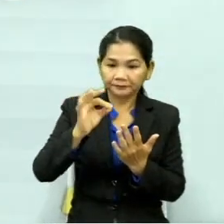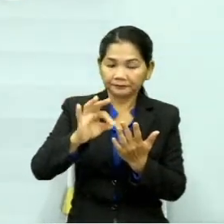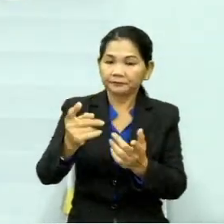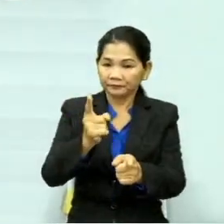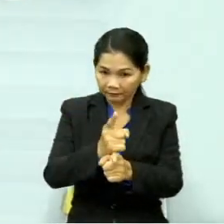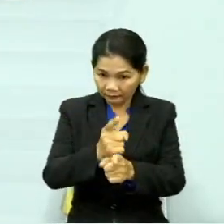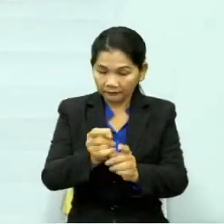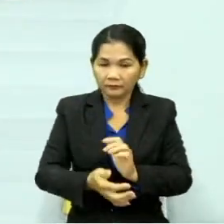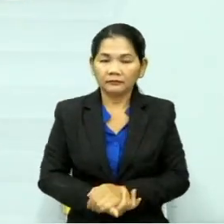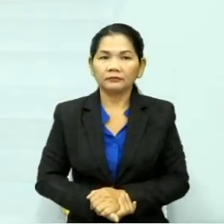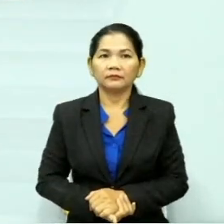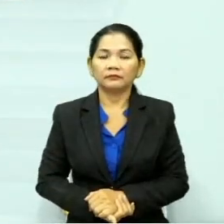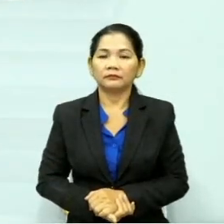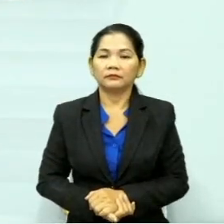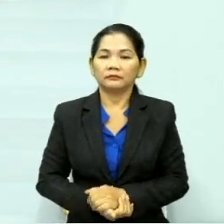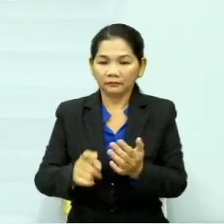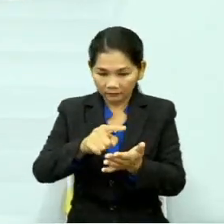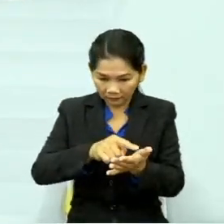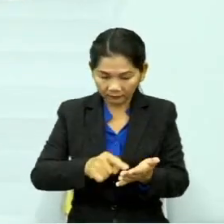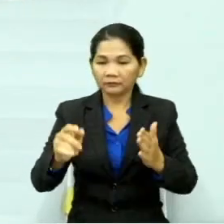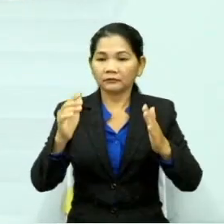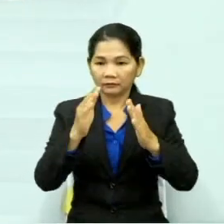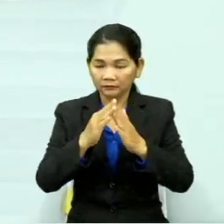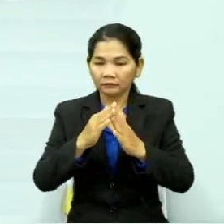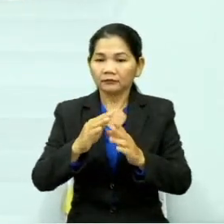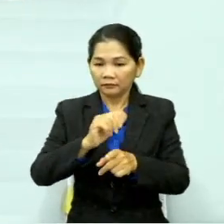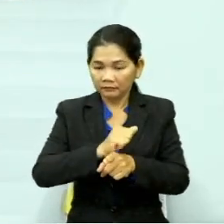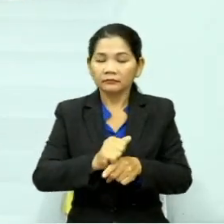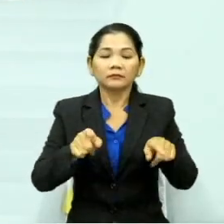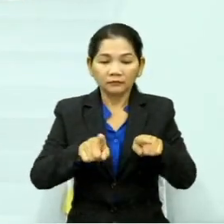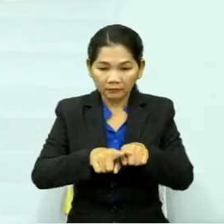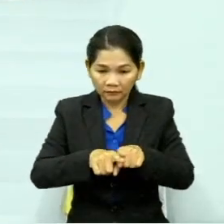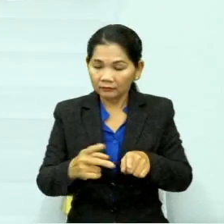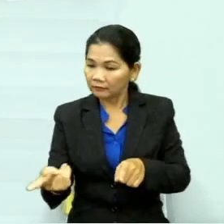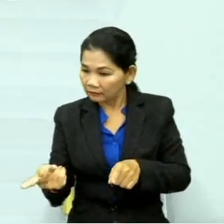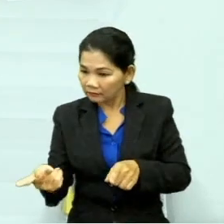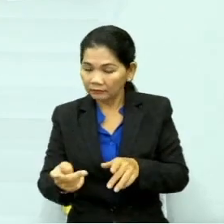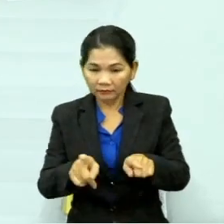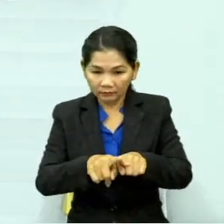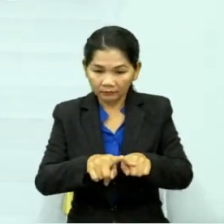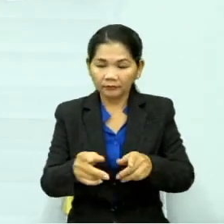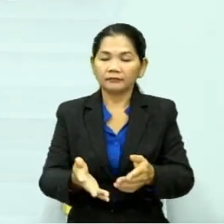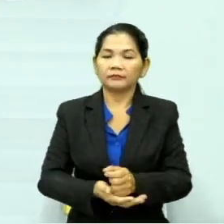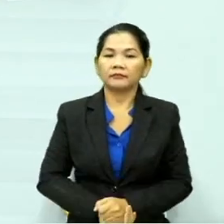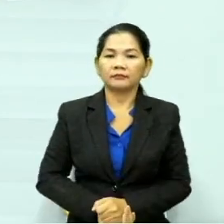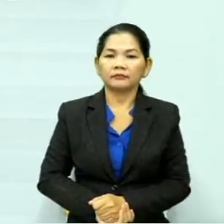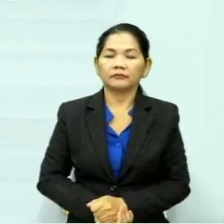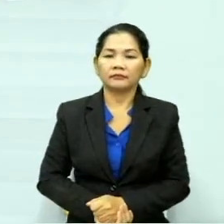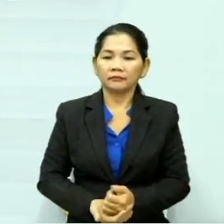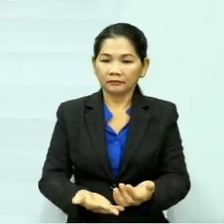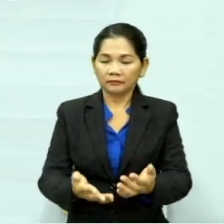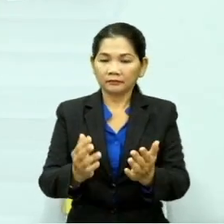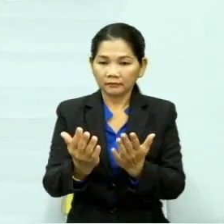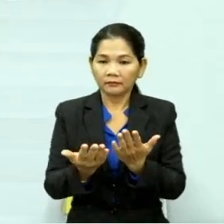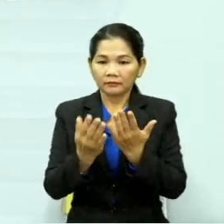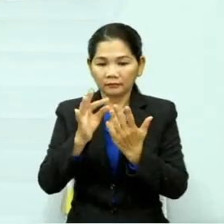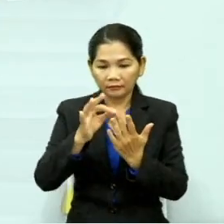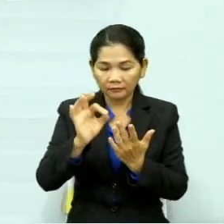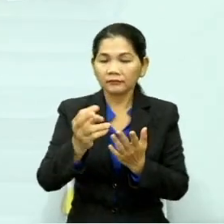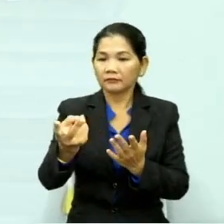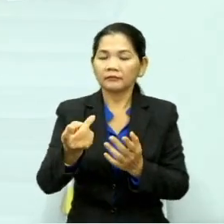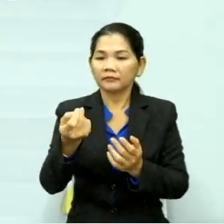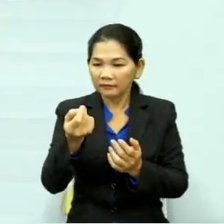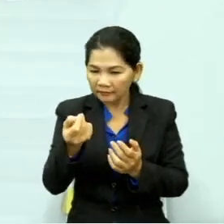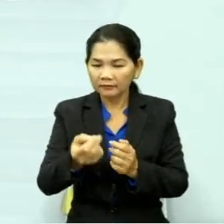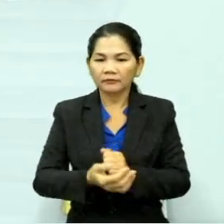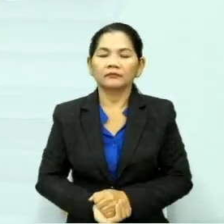ta ở hôm nay cái cặp tiền ở bàn này cứ nâng cốn cha ta đôi khi này đại được tỷ chàng chẳng còn tiền tuột mưa mà tết tết nó